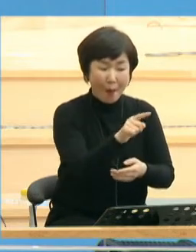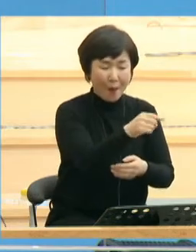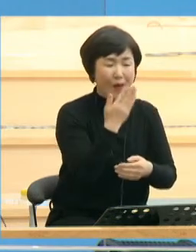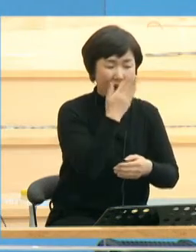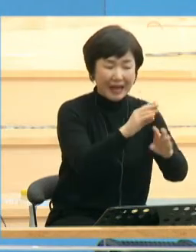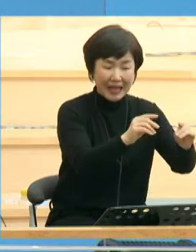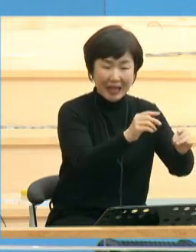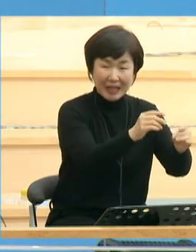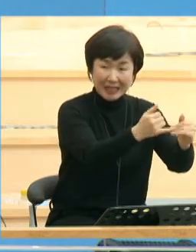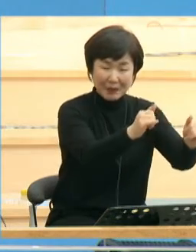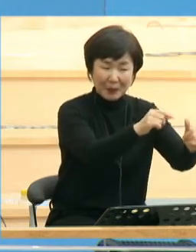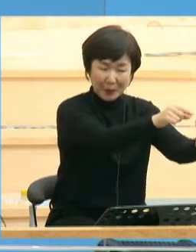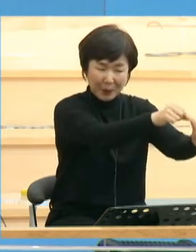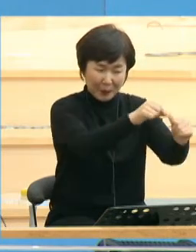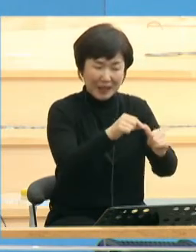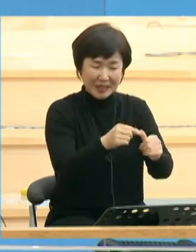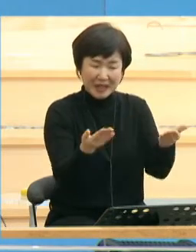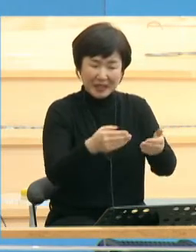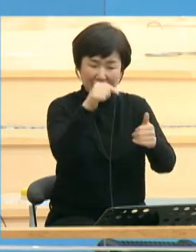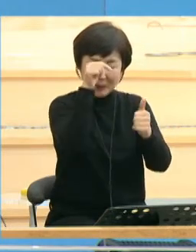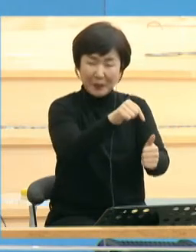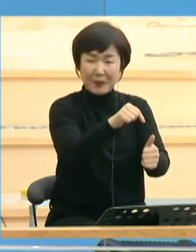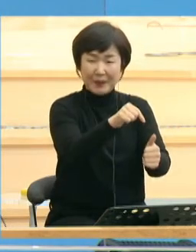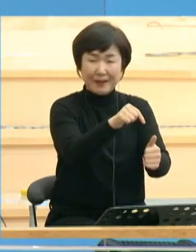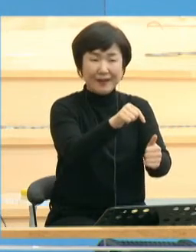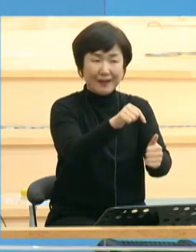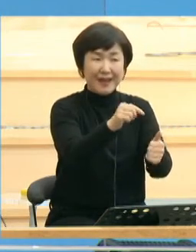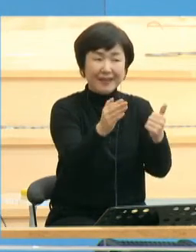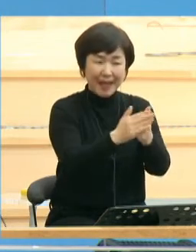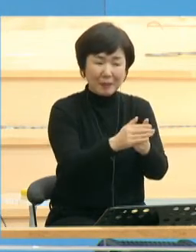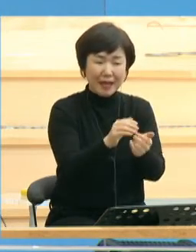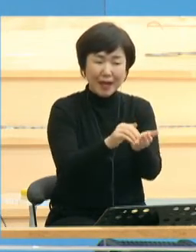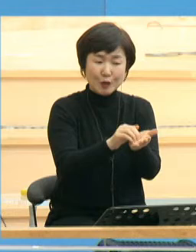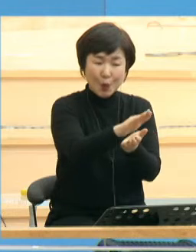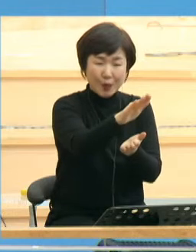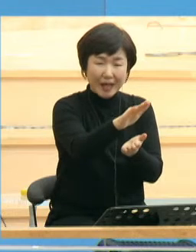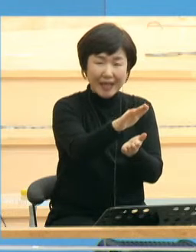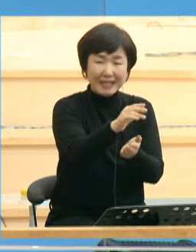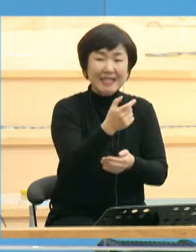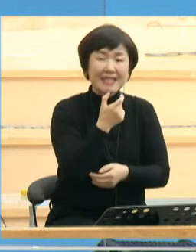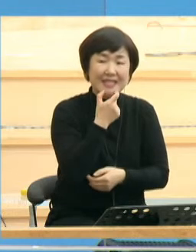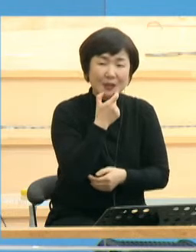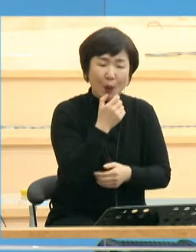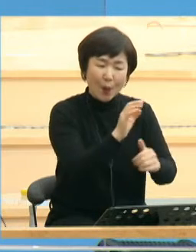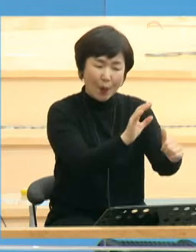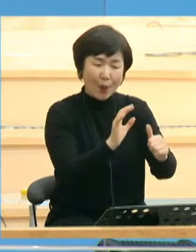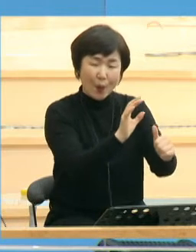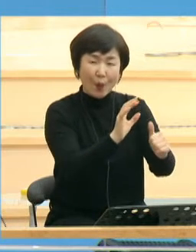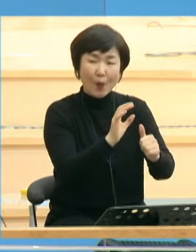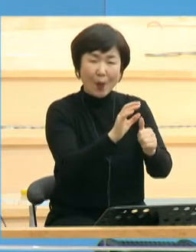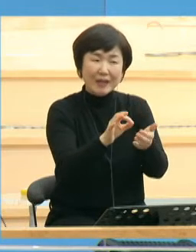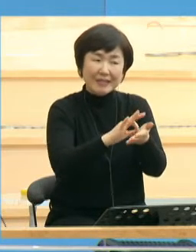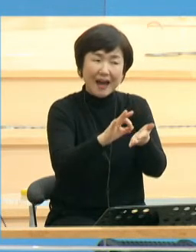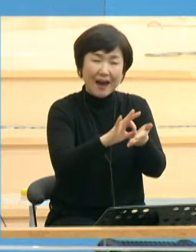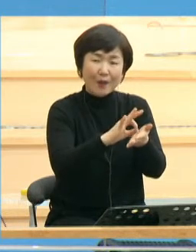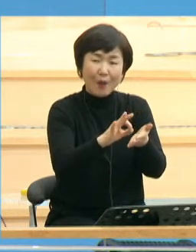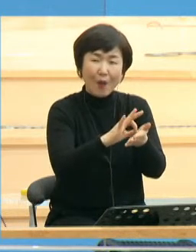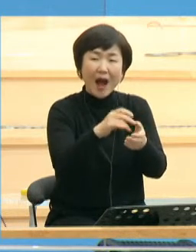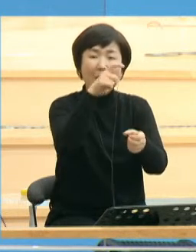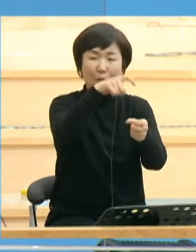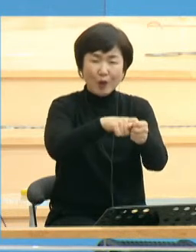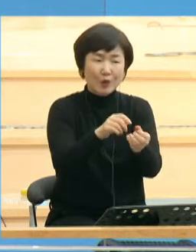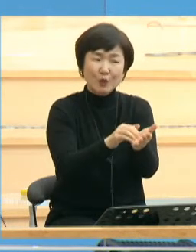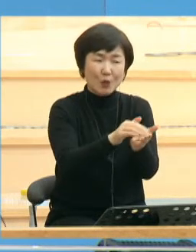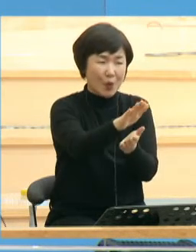가나안 족속을 시키면 되겠네 노역을 시켰던 거에요 그래서 이용해 멋 을 낳고 써 먹을라고 쫓아내지 아니하였더라